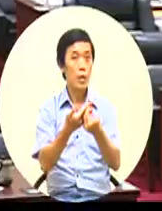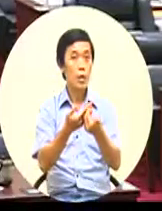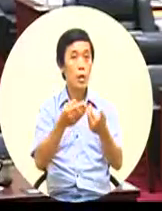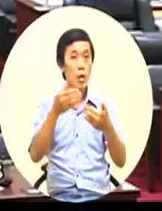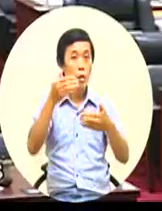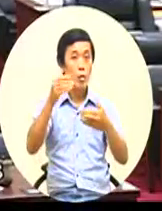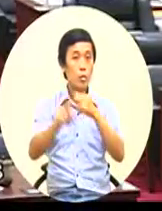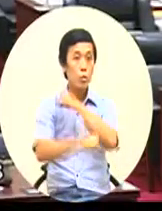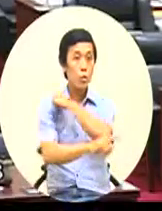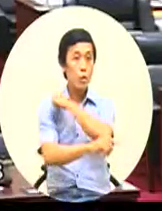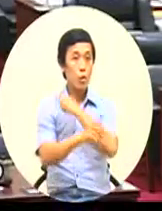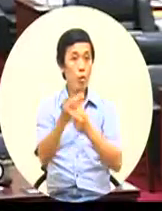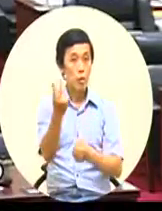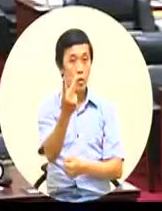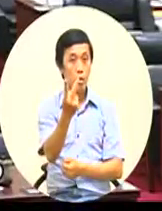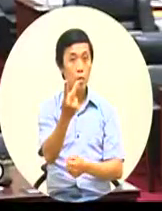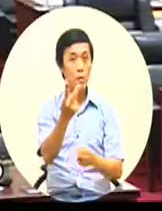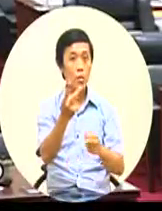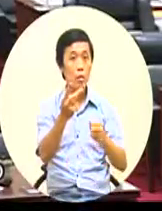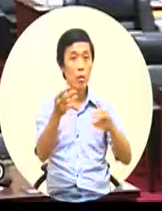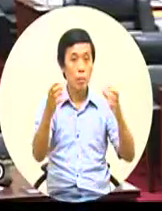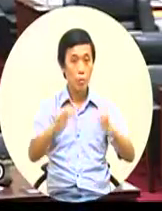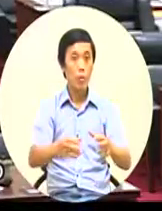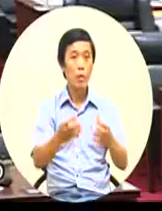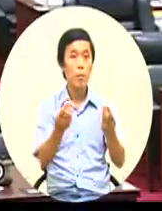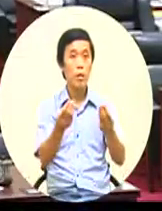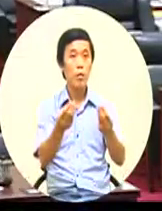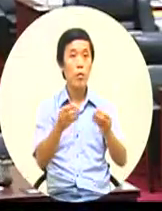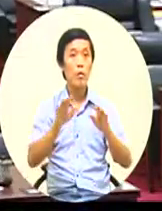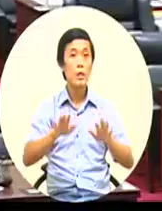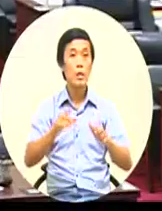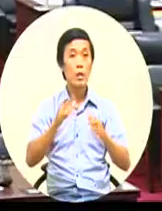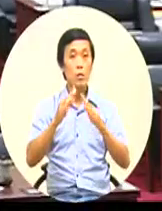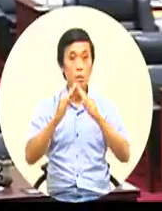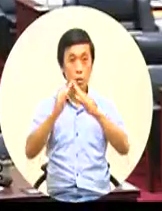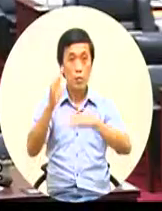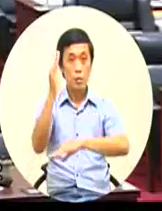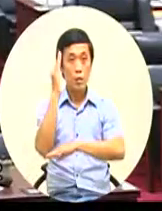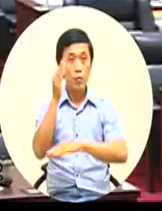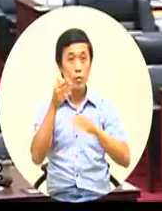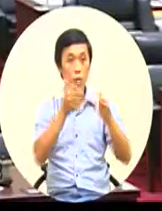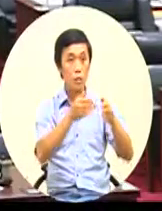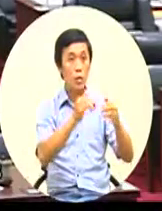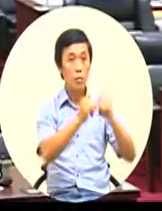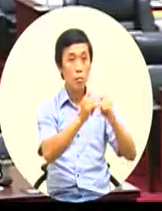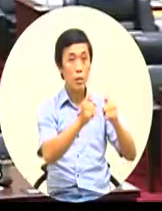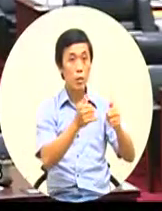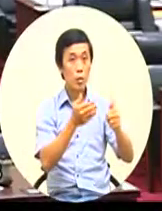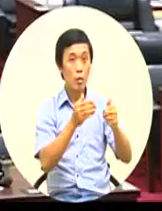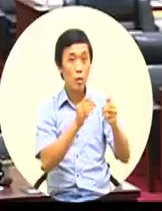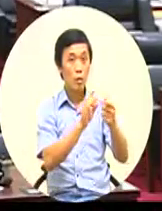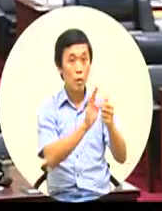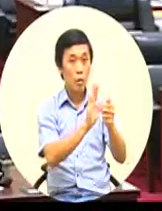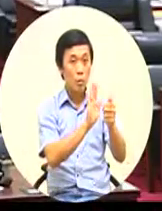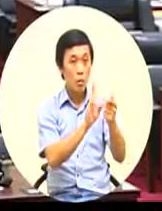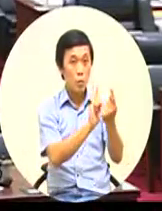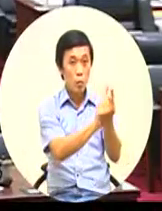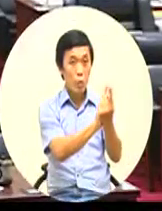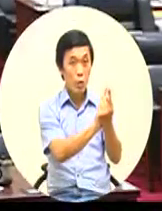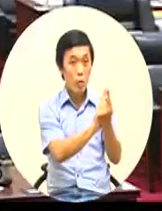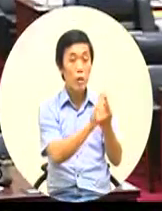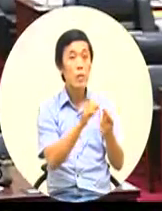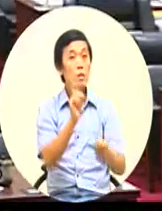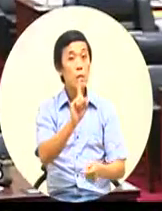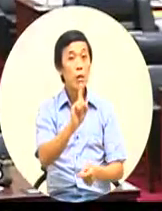全没有执行。这就是我们现在看到市政府对待人民的心声所采取的态度，就是把大门关起